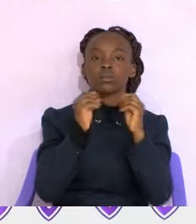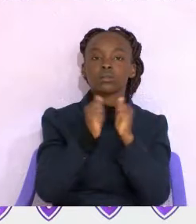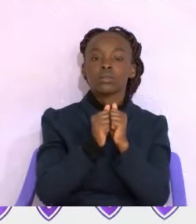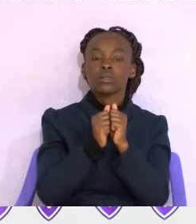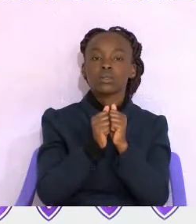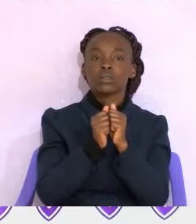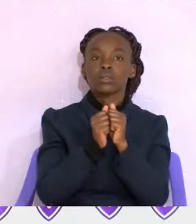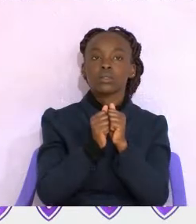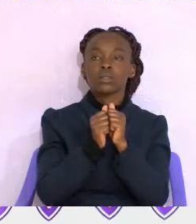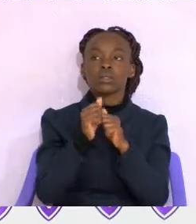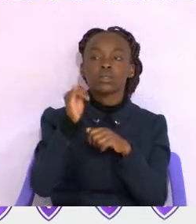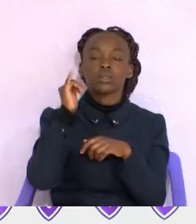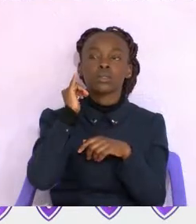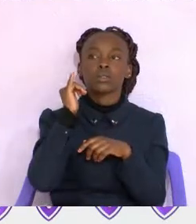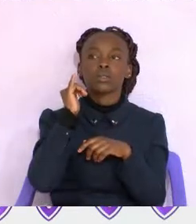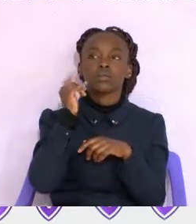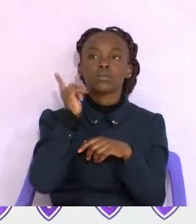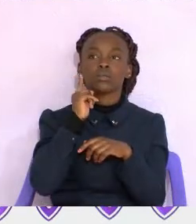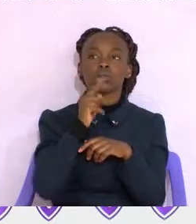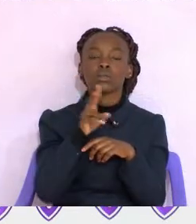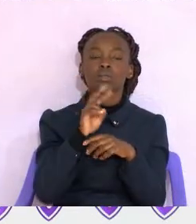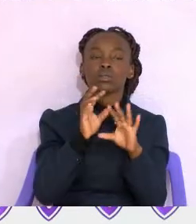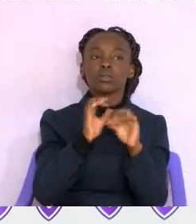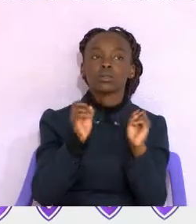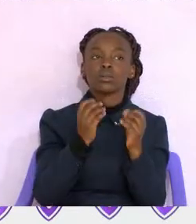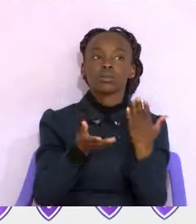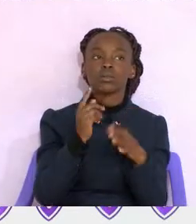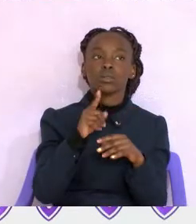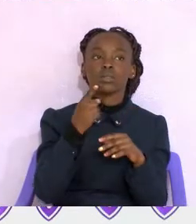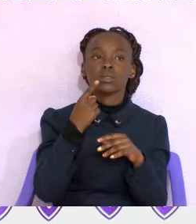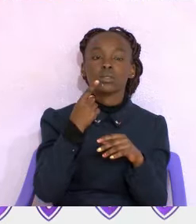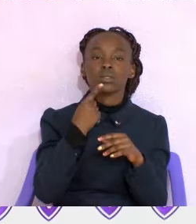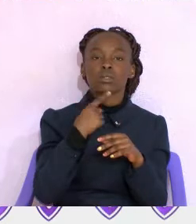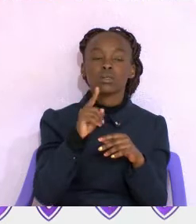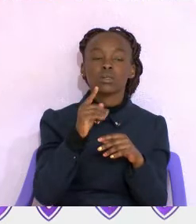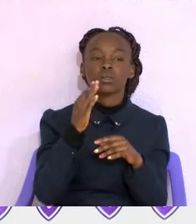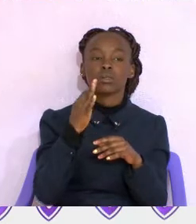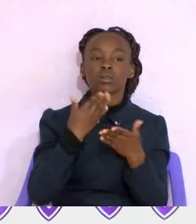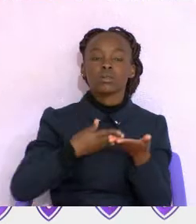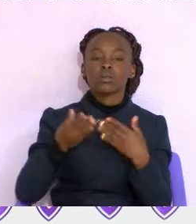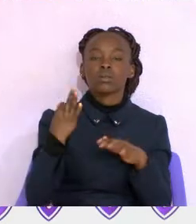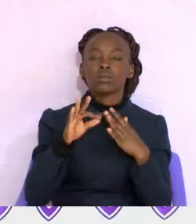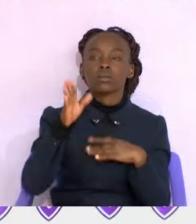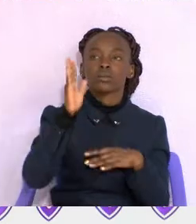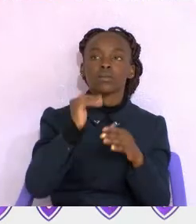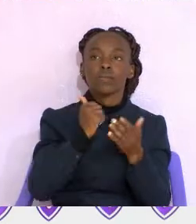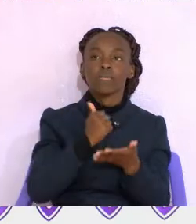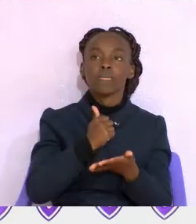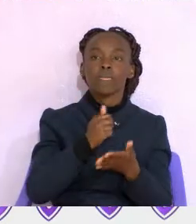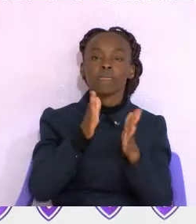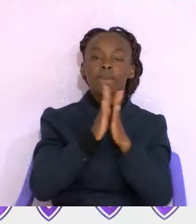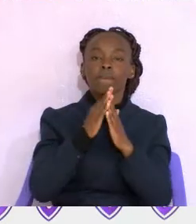ukijaribu kuangalia kesho hauoni. Inawezekana unasema mtumishi wa Mungu niombe. Kwa maana kwa kweli ukiangalia ni dhoruba